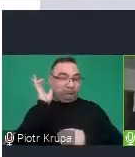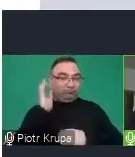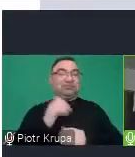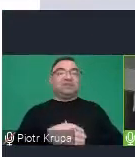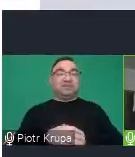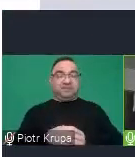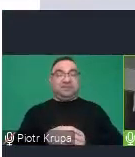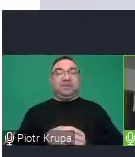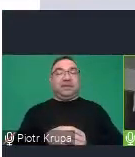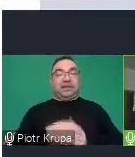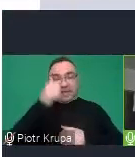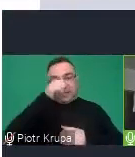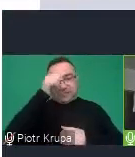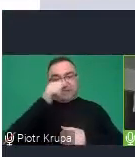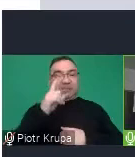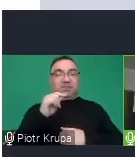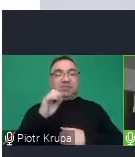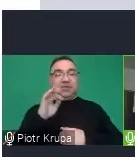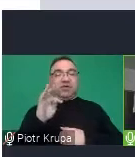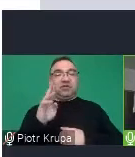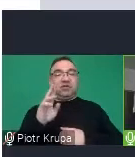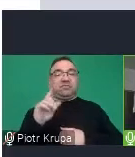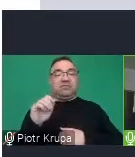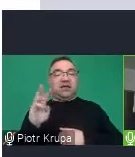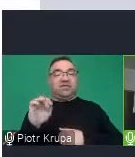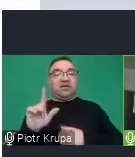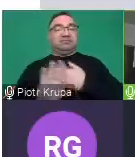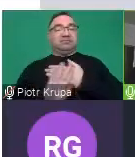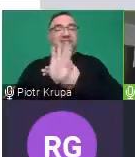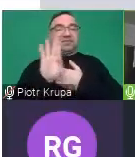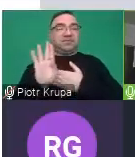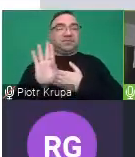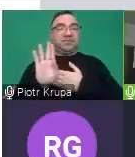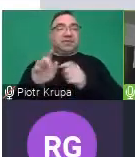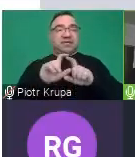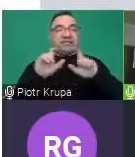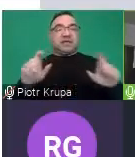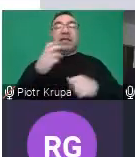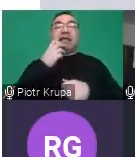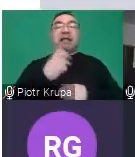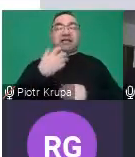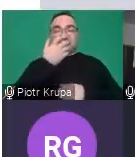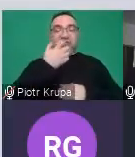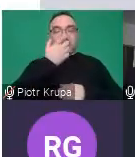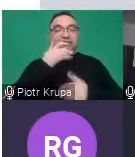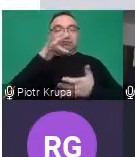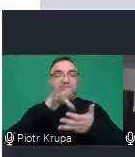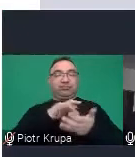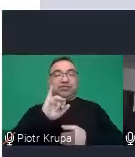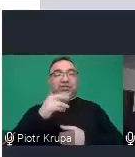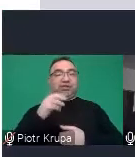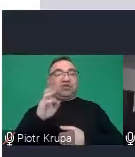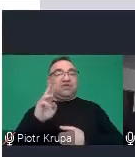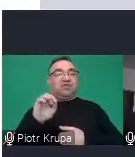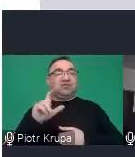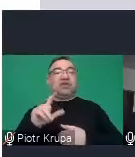słyszą. Ja nazywam się Piotr Pawlak i reprezentuję Zakład Energetyki Cieplnej w Inowrocławiu.